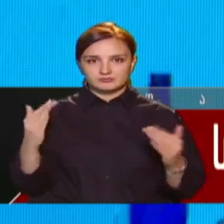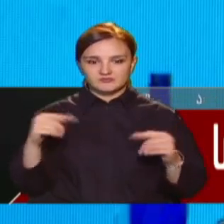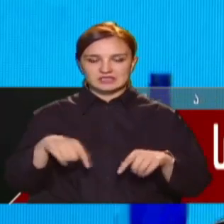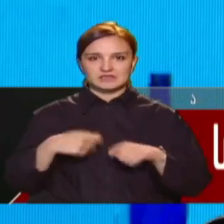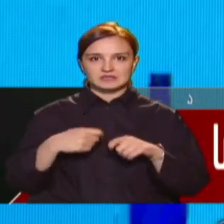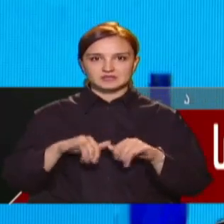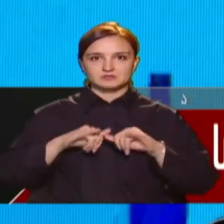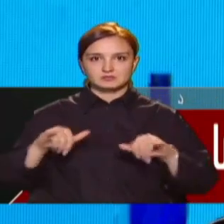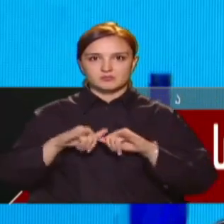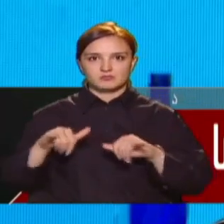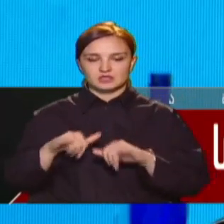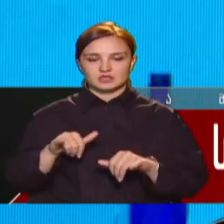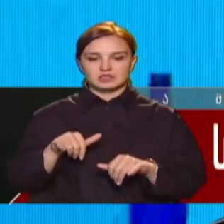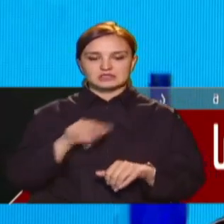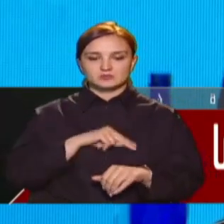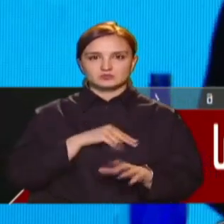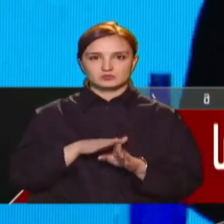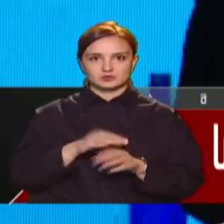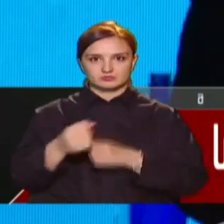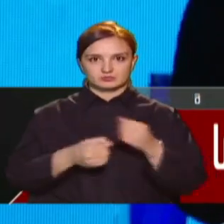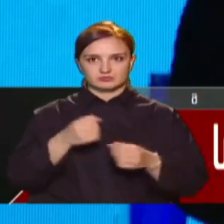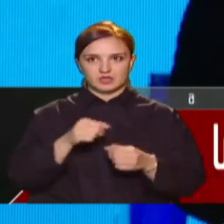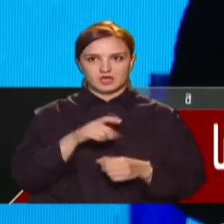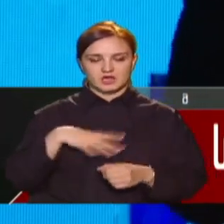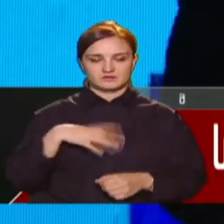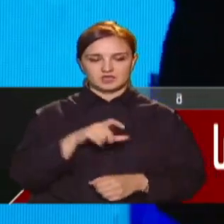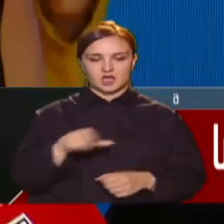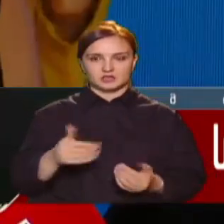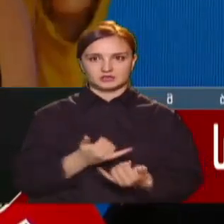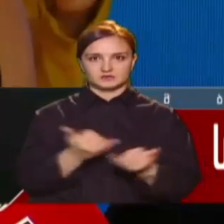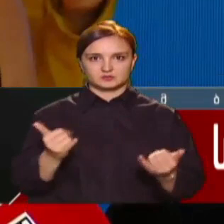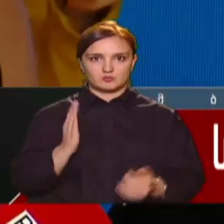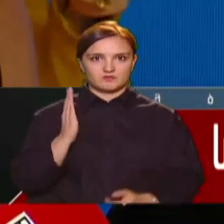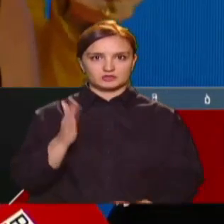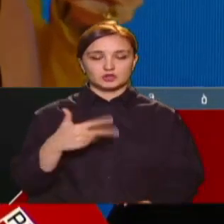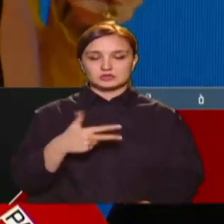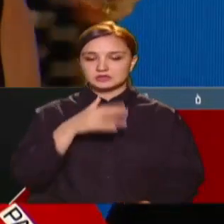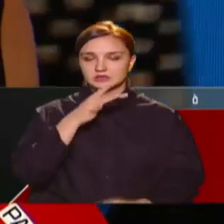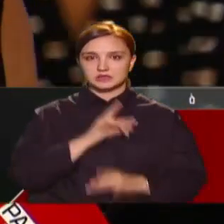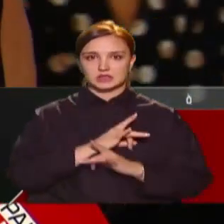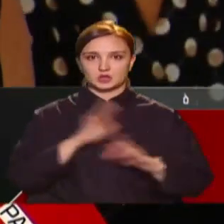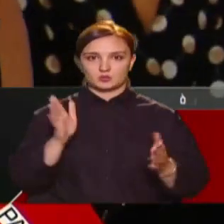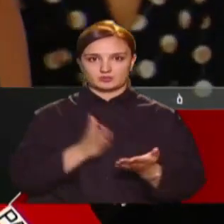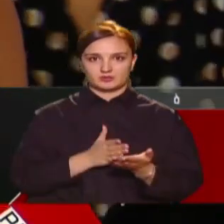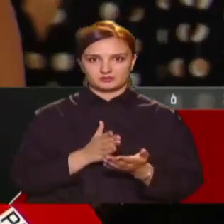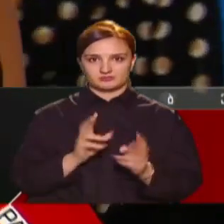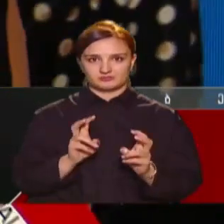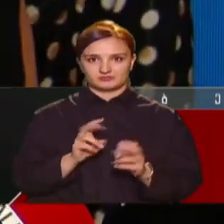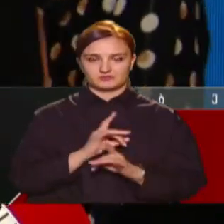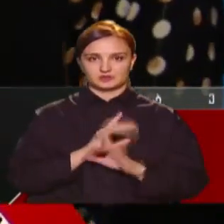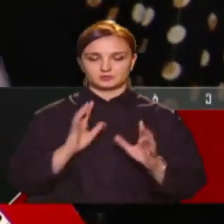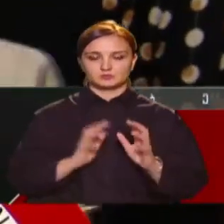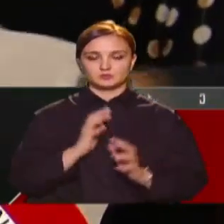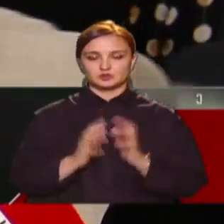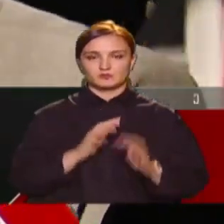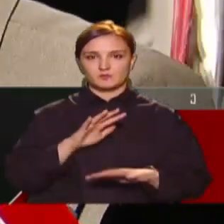გაზარდოს პროდუქტიულობა და შეავსოს სამუშაო ადგილები ქართველი ხალხისთვის მომავალში. 30 წლის იუბილეს აღნიშნავთ საქართველოში მსოფლიო